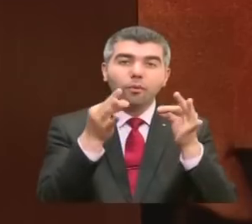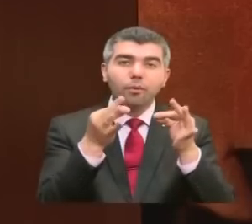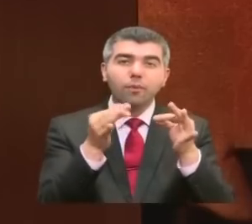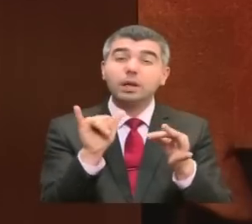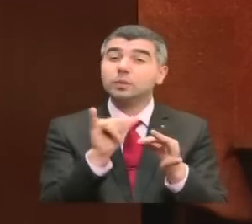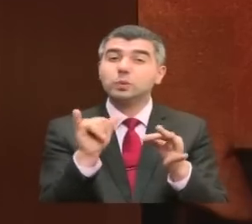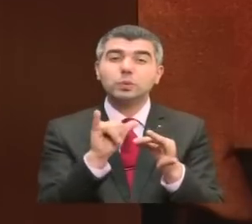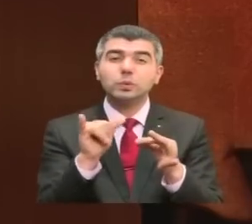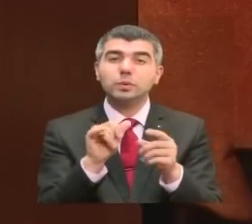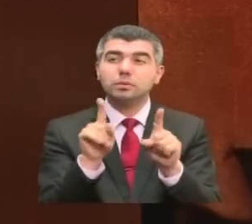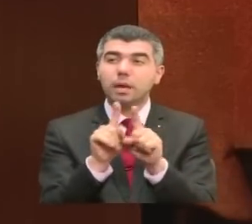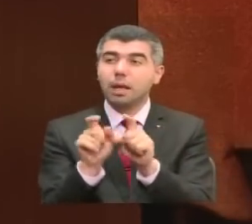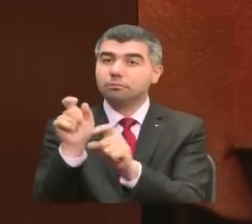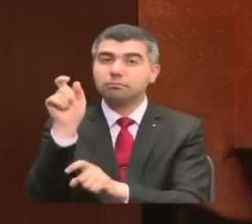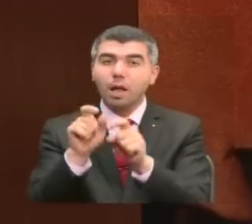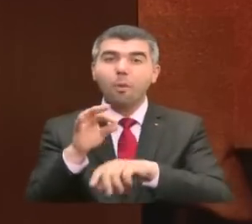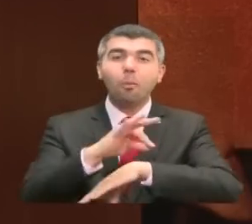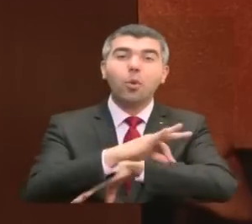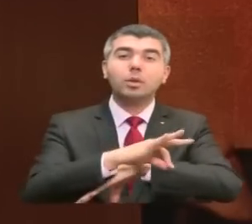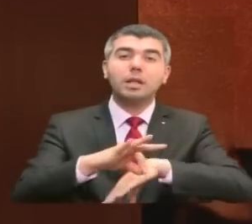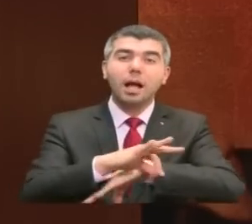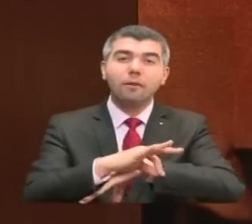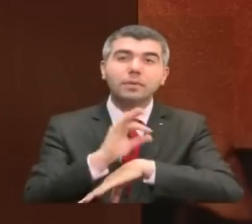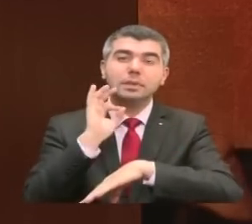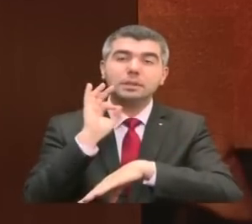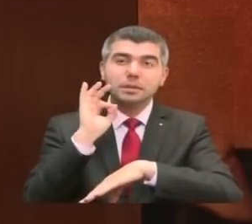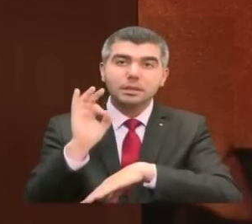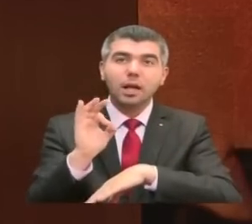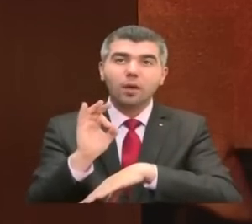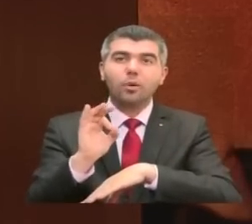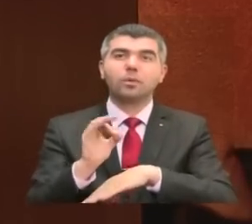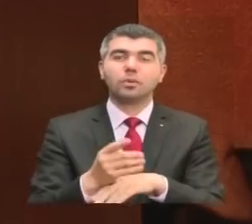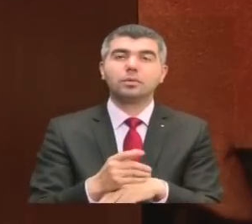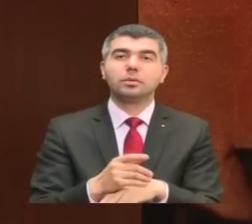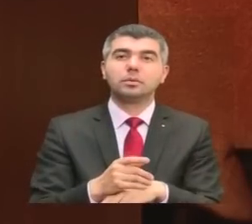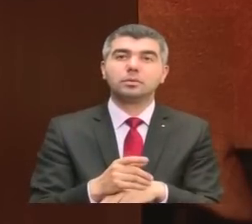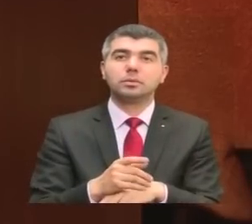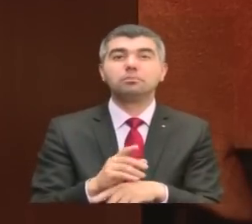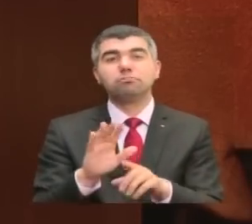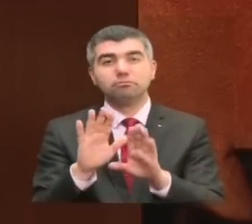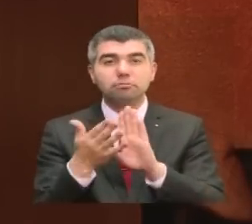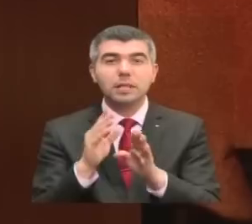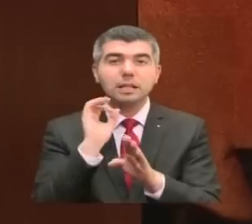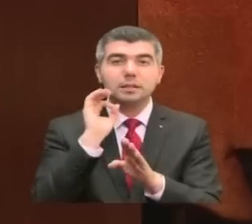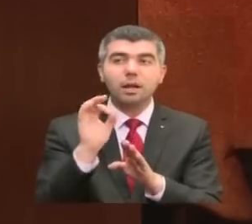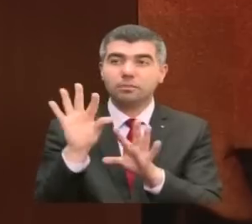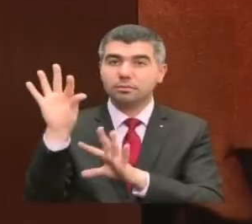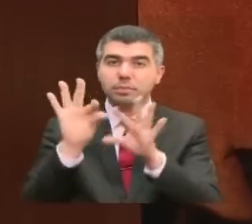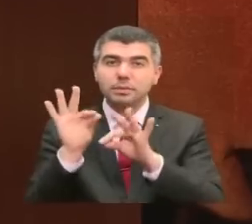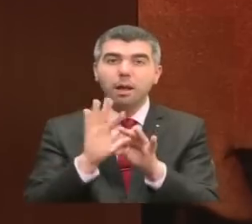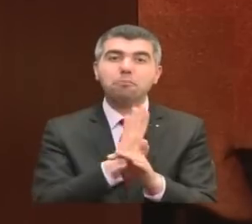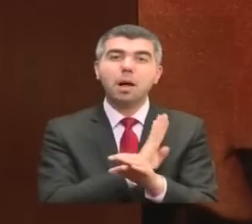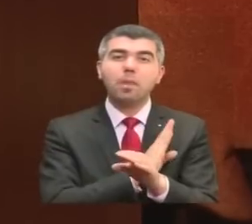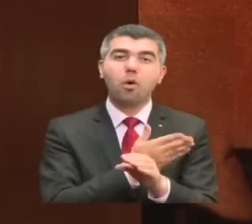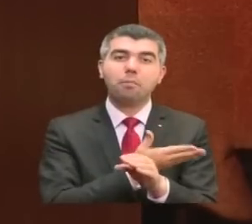مؤمني القطاع العام في الصندوق الوطني لمنظمات الاحتياط الاجتماعي في خدمات نظام التامين الاجباري على المرض على ان تتم